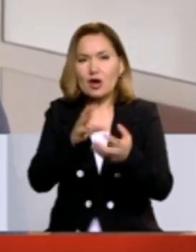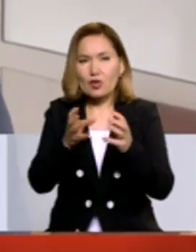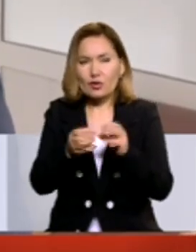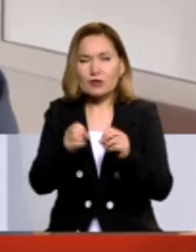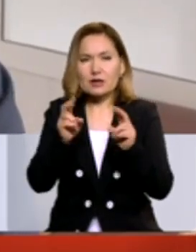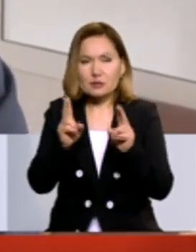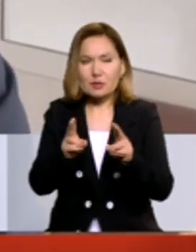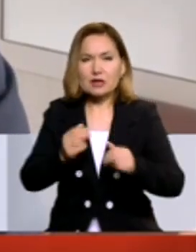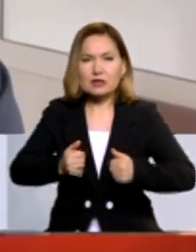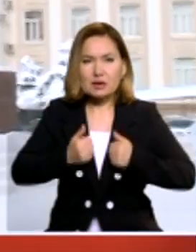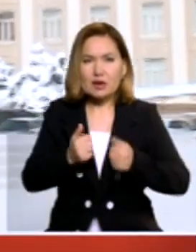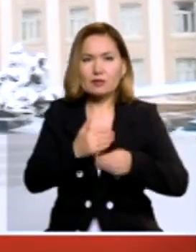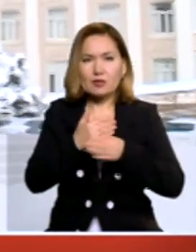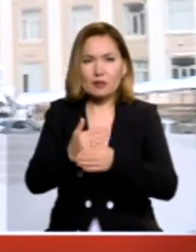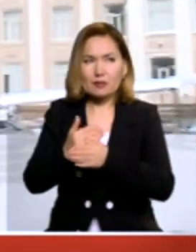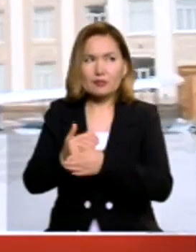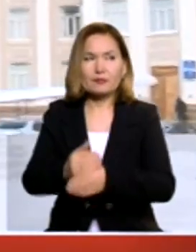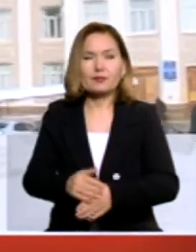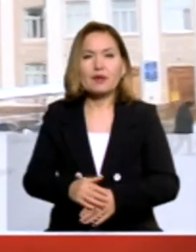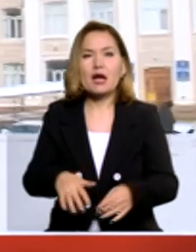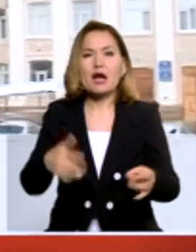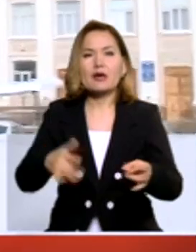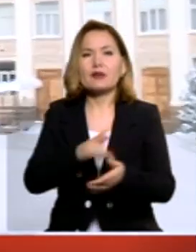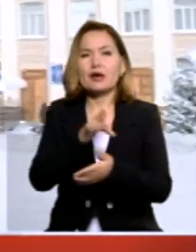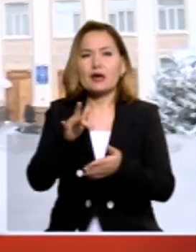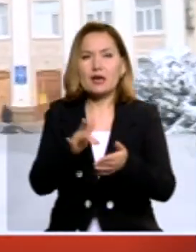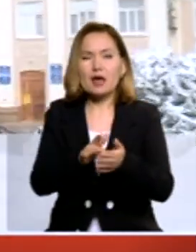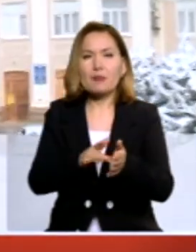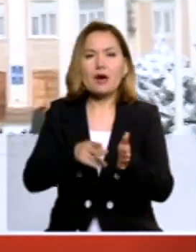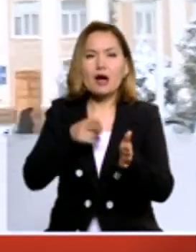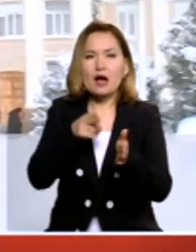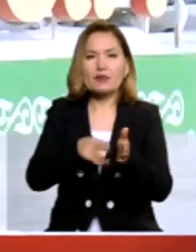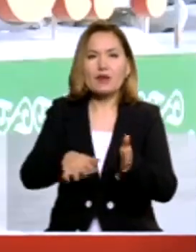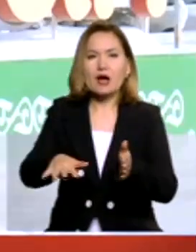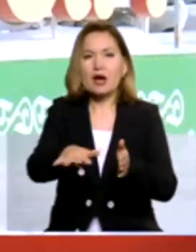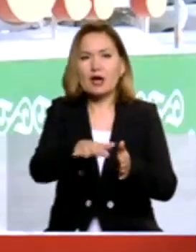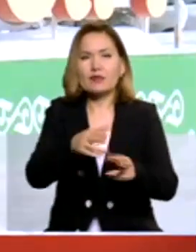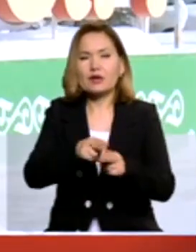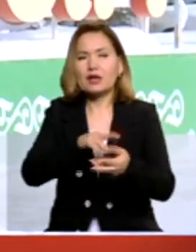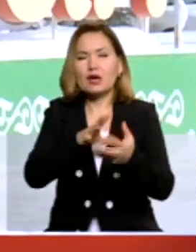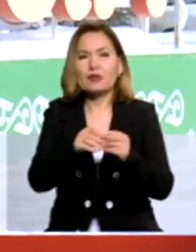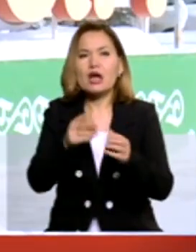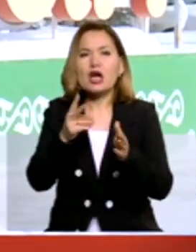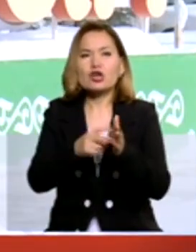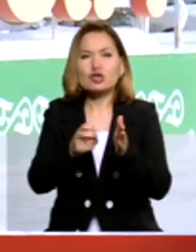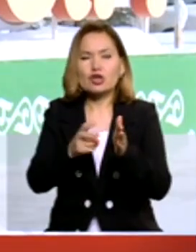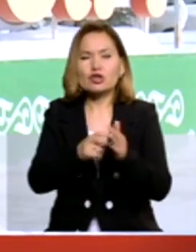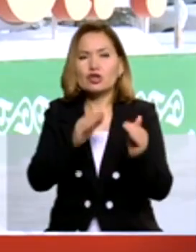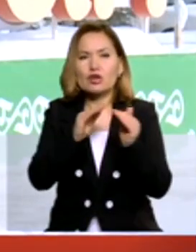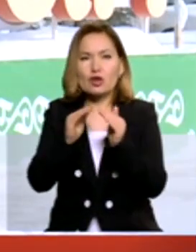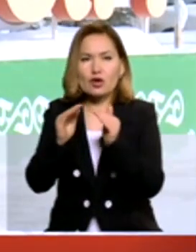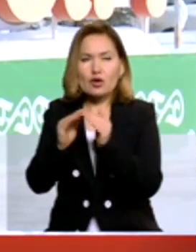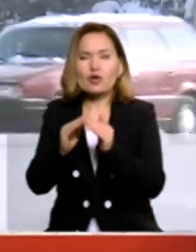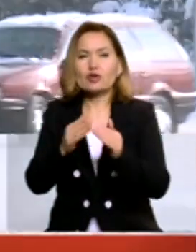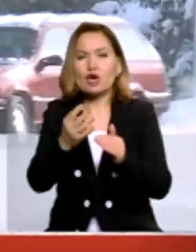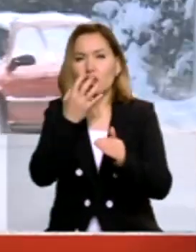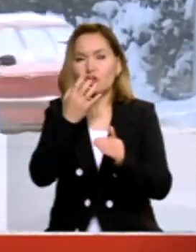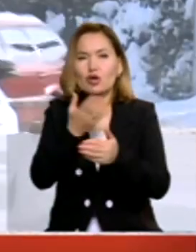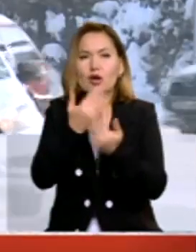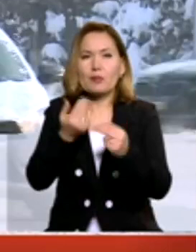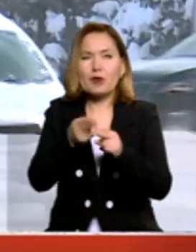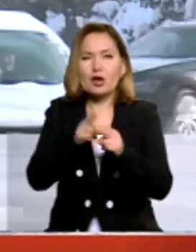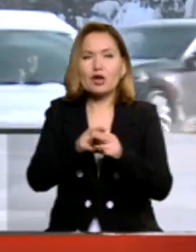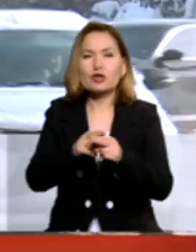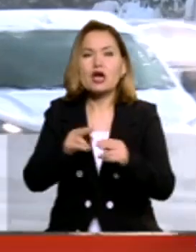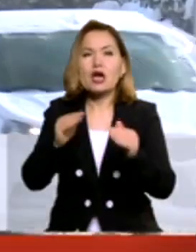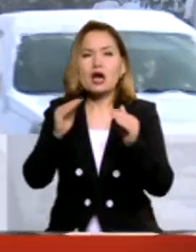қатып қалмас үшін әрекет жасауда. Ал Тараздағы темір жол аумағы шағын аудандағы 700-ге жуық абонент жылусыз қалды. Жер үйлерге